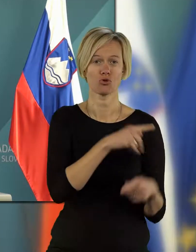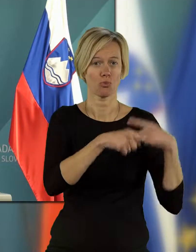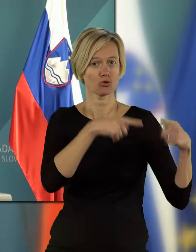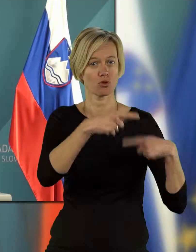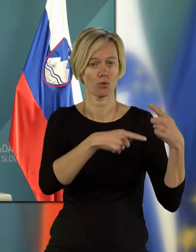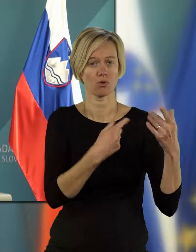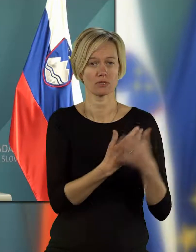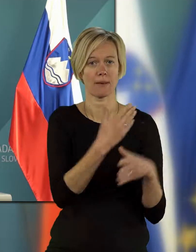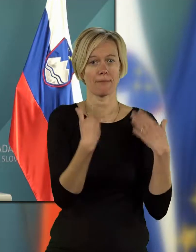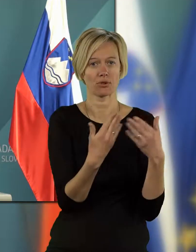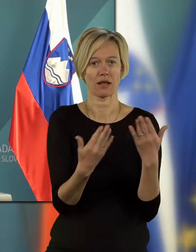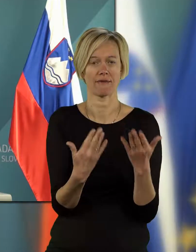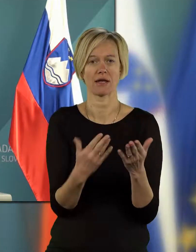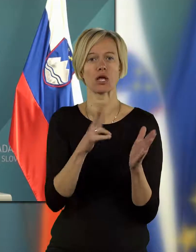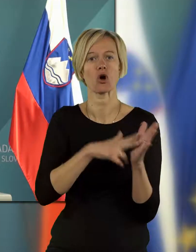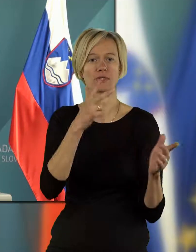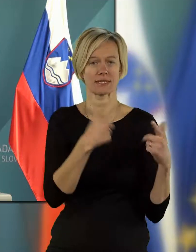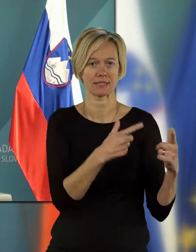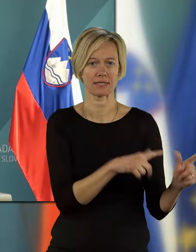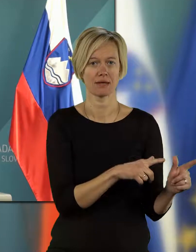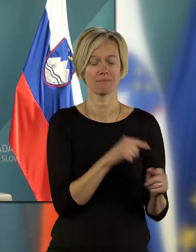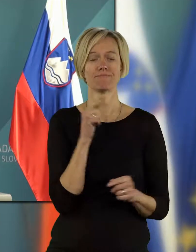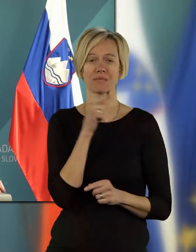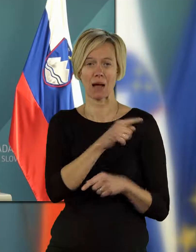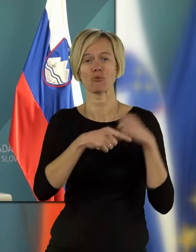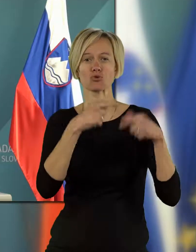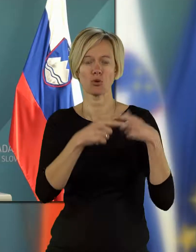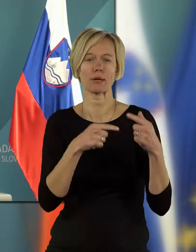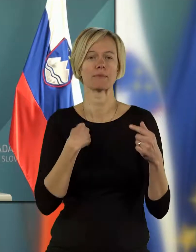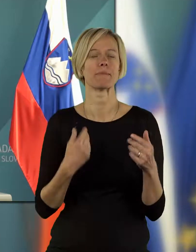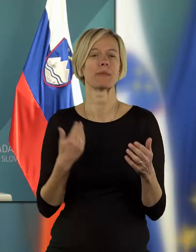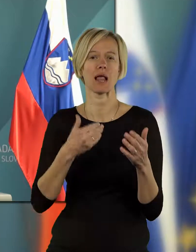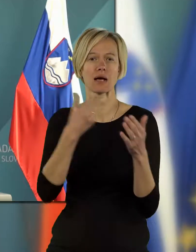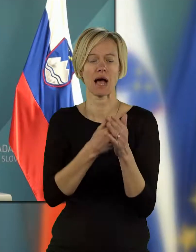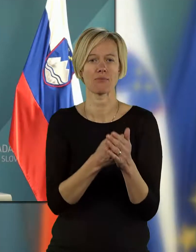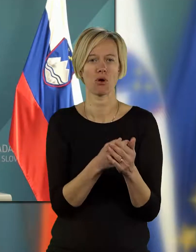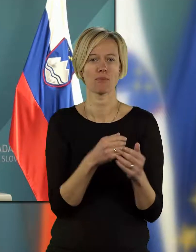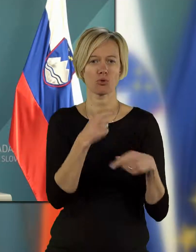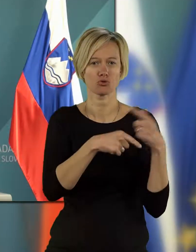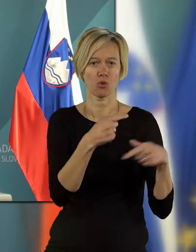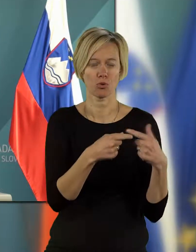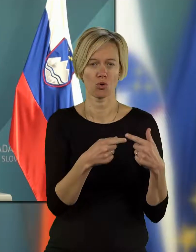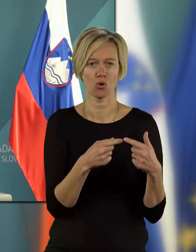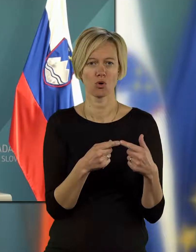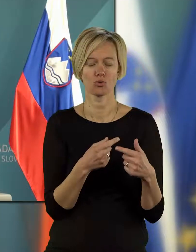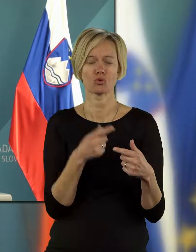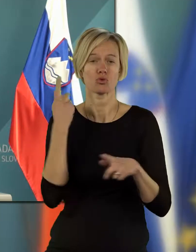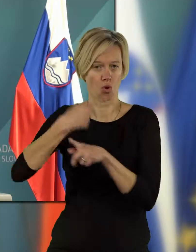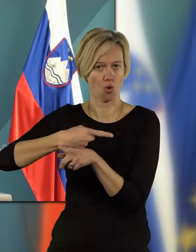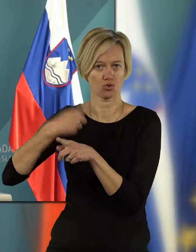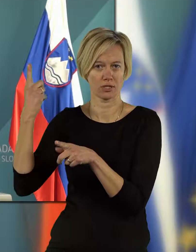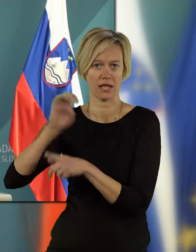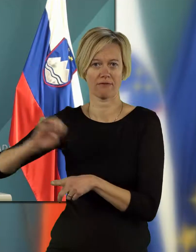področju postopkov za podeljevanje koncesij pa ta postopek prilagajamo postopku, ki je določen